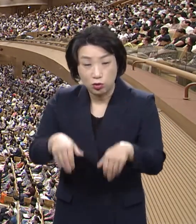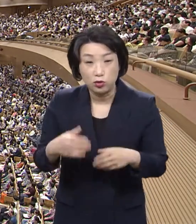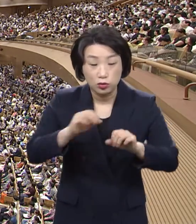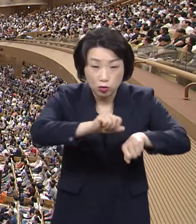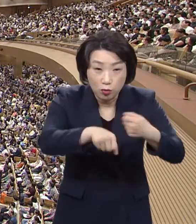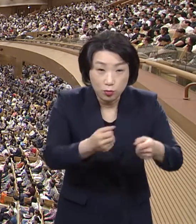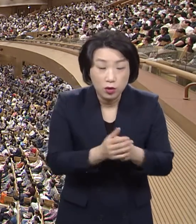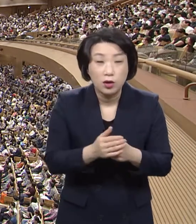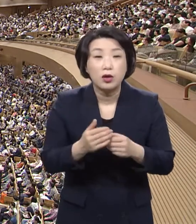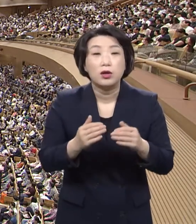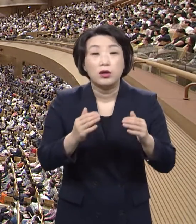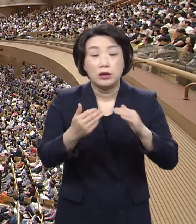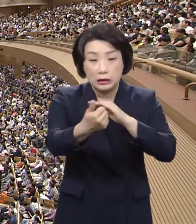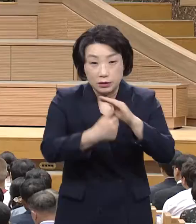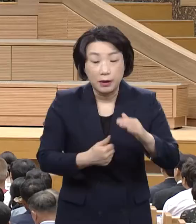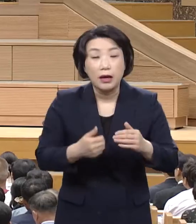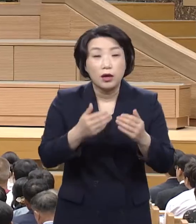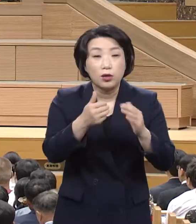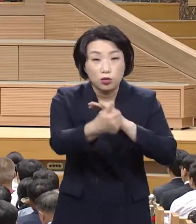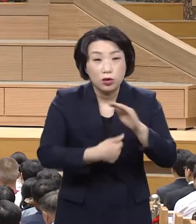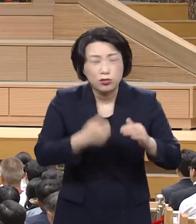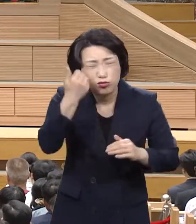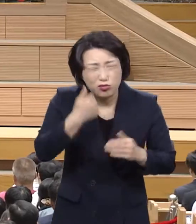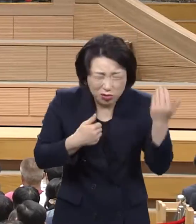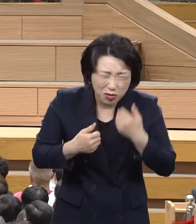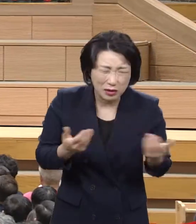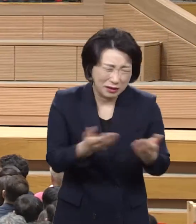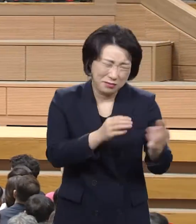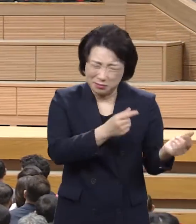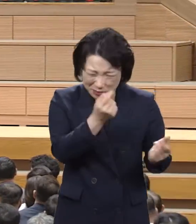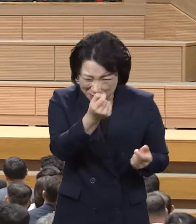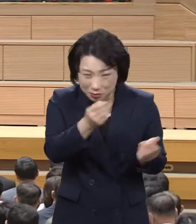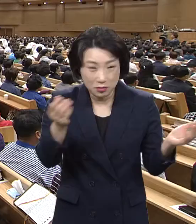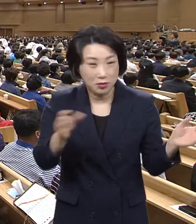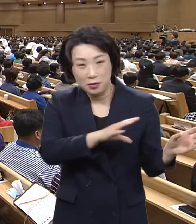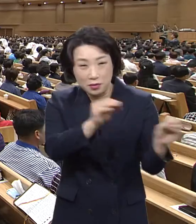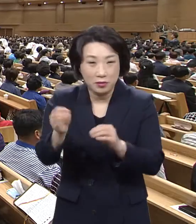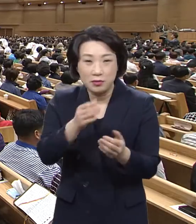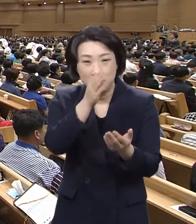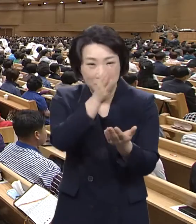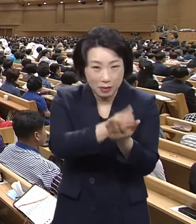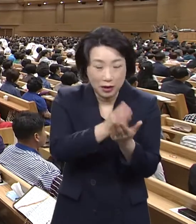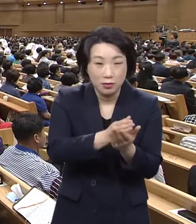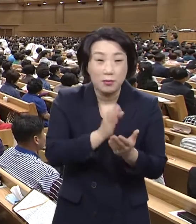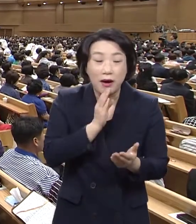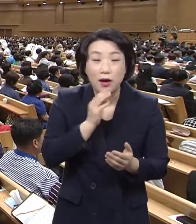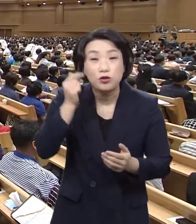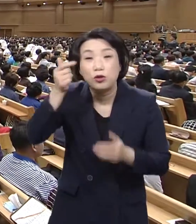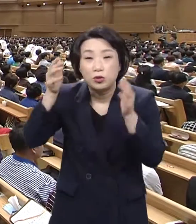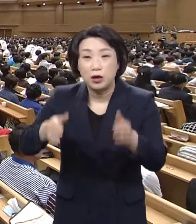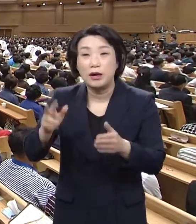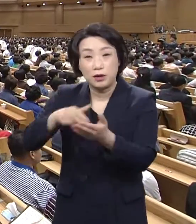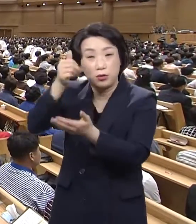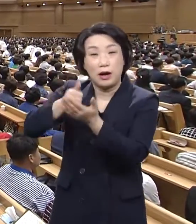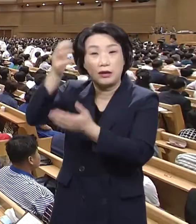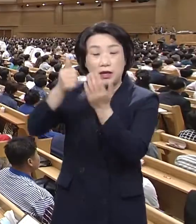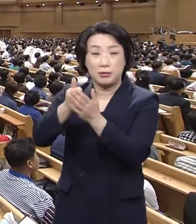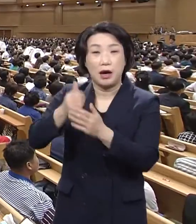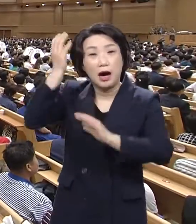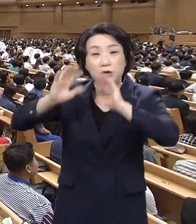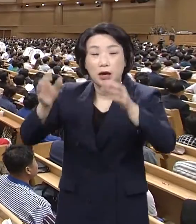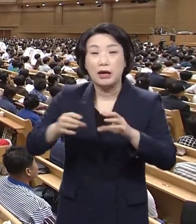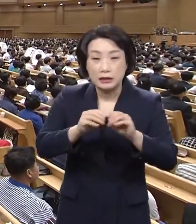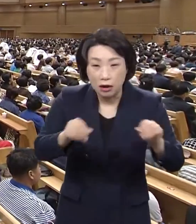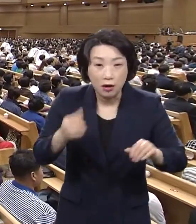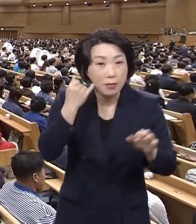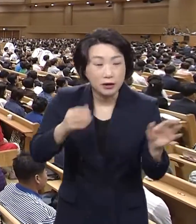내 문 안에 유하는 객이라도 아무 일도 하지 말라. 이는 엿새 동안에 나 여호와가 하늘과 땅과 바다와 그 가운데 모든